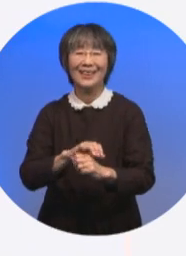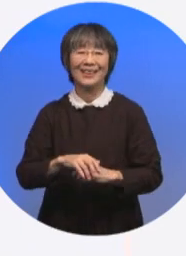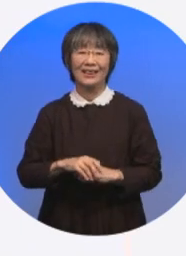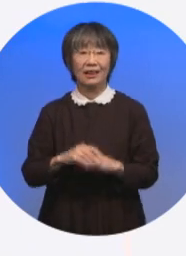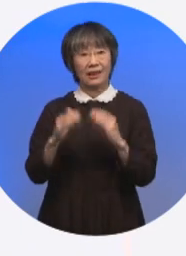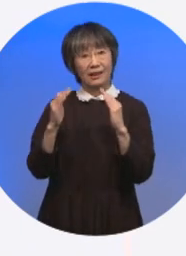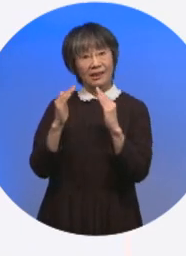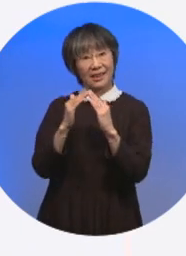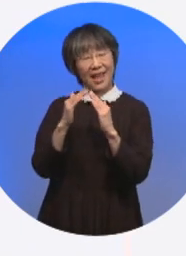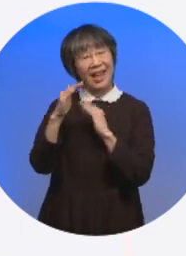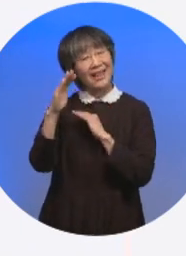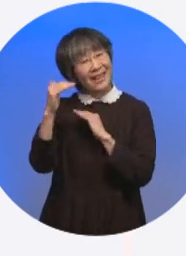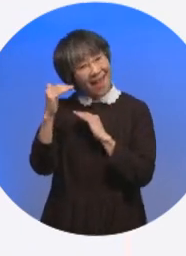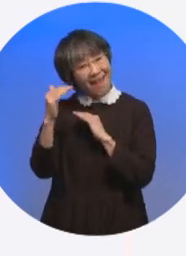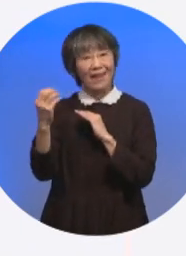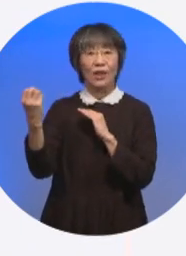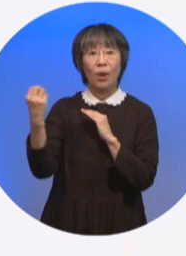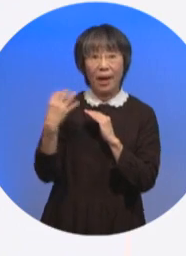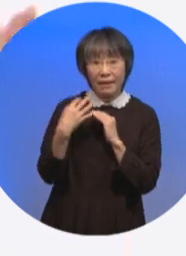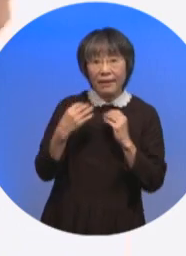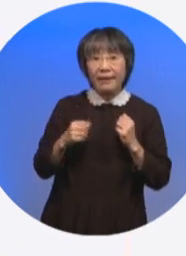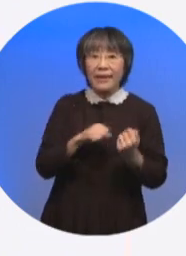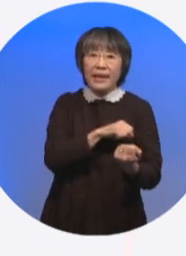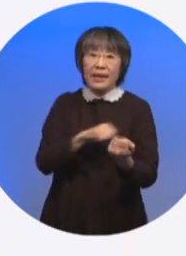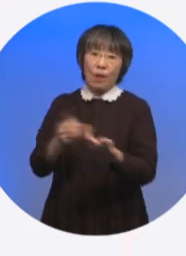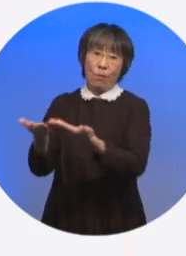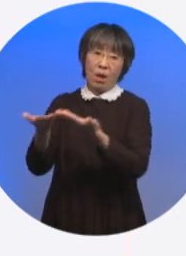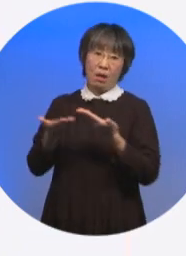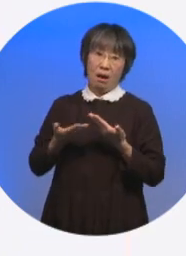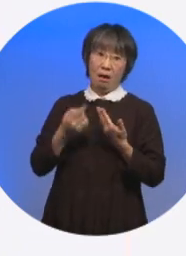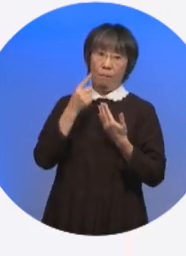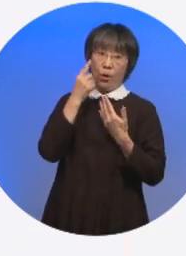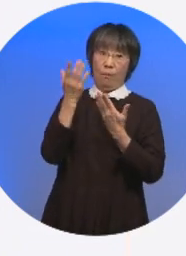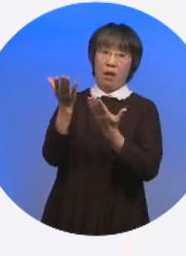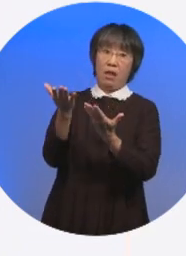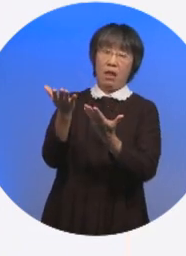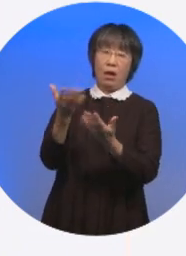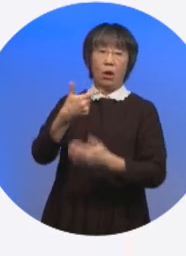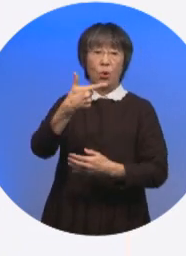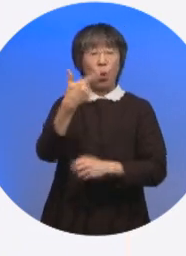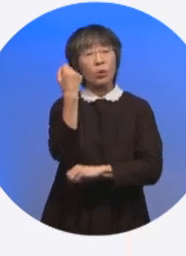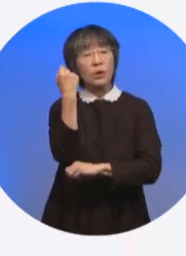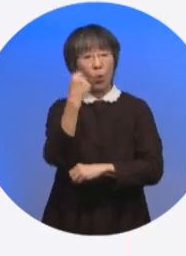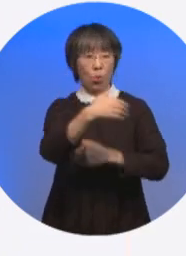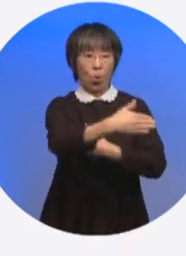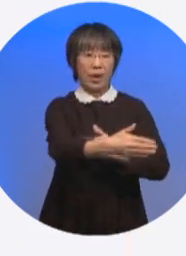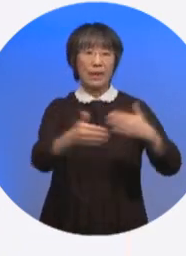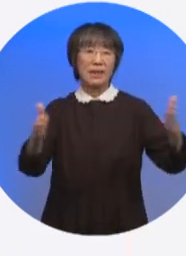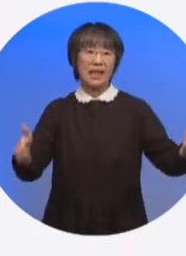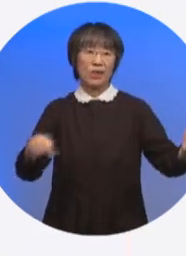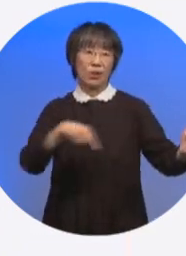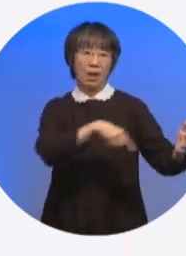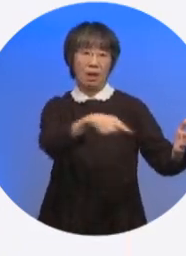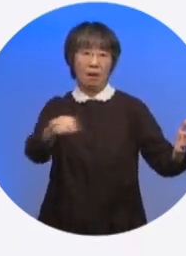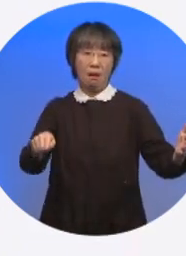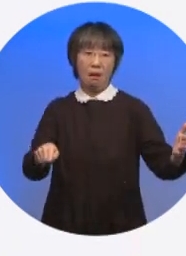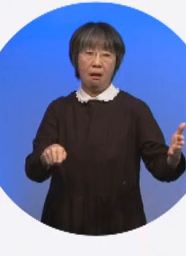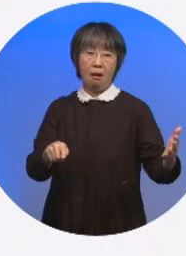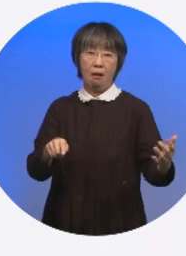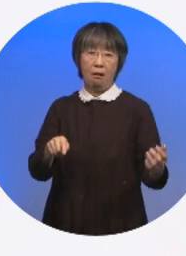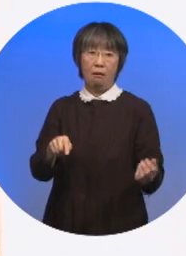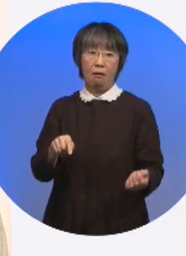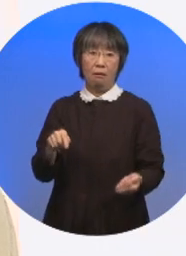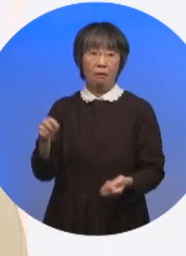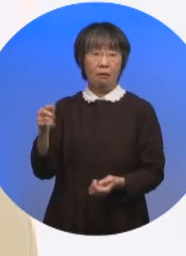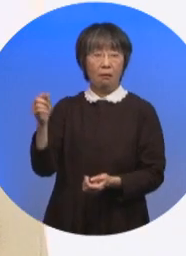じゃあ、だ一遍うち来てって言って弾いてくれたんですよ、僕の目の前、はい、まあ、6畳のリビングですよね、言ってたんですよ。